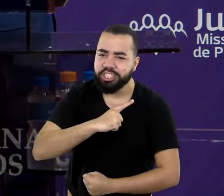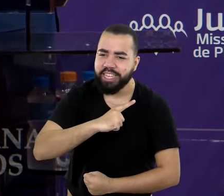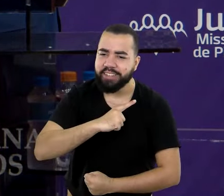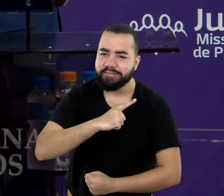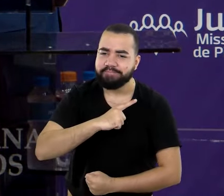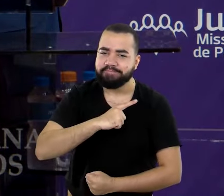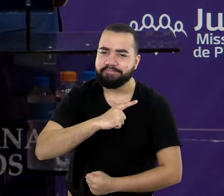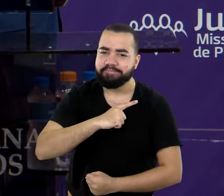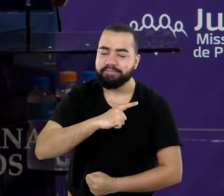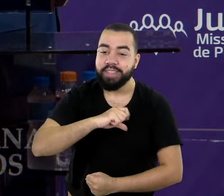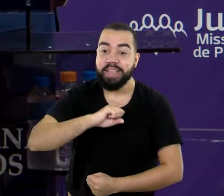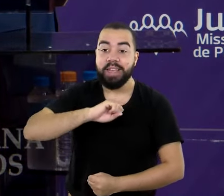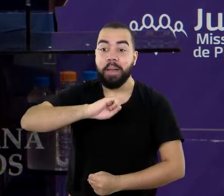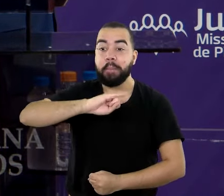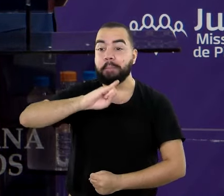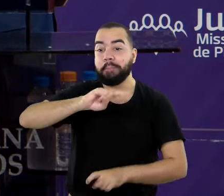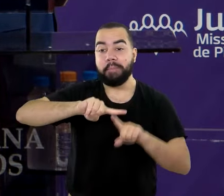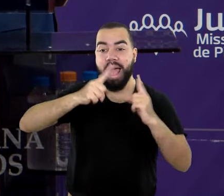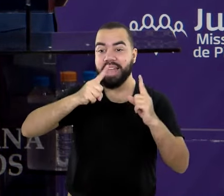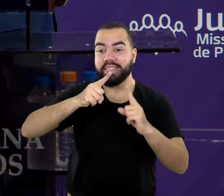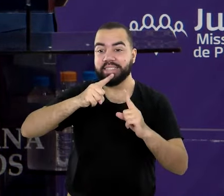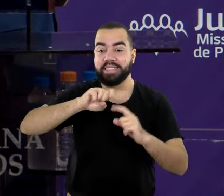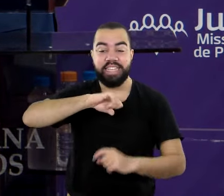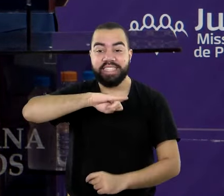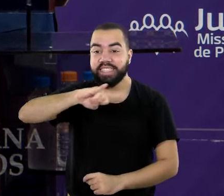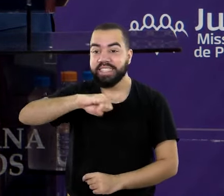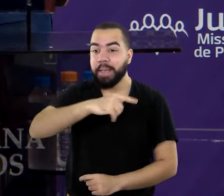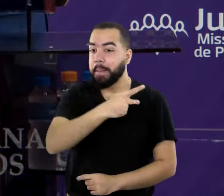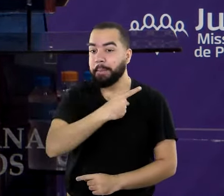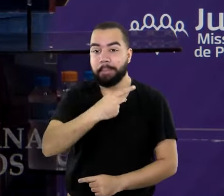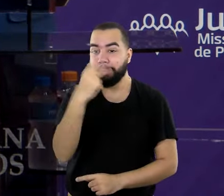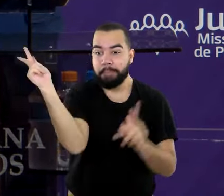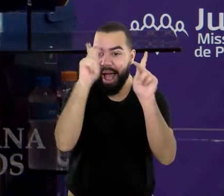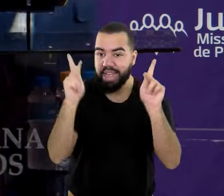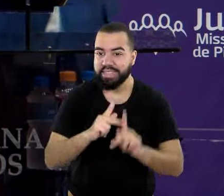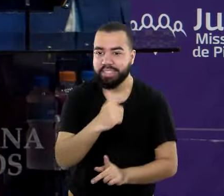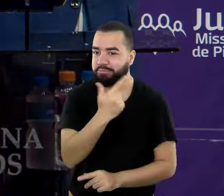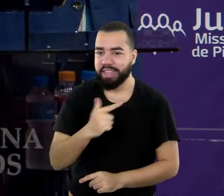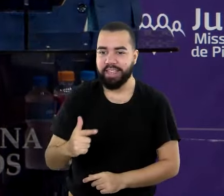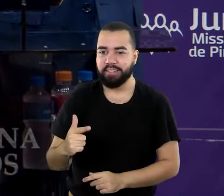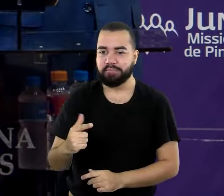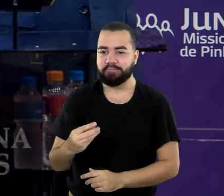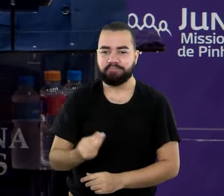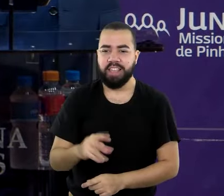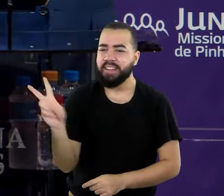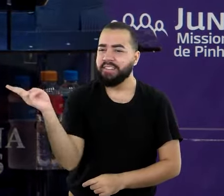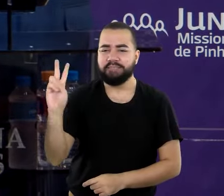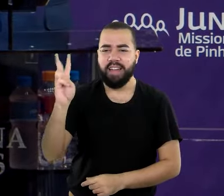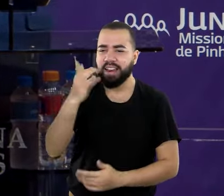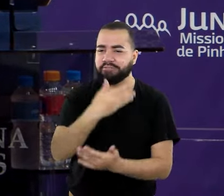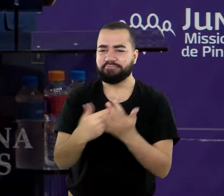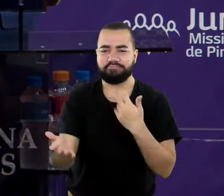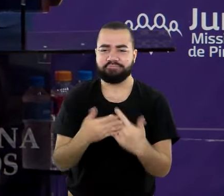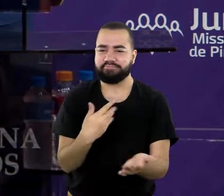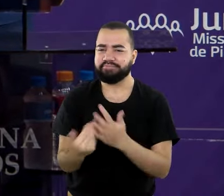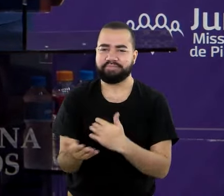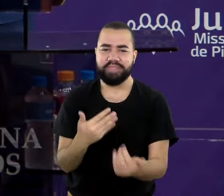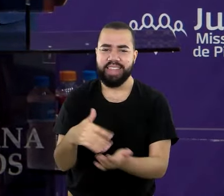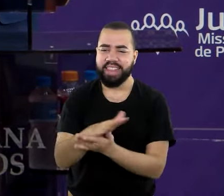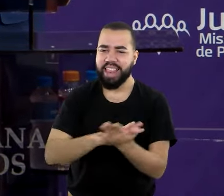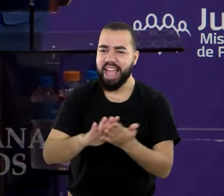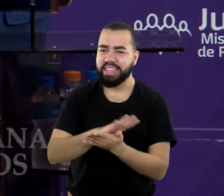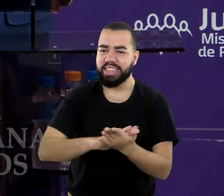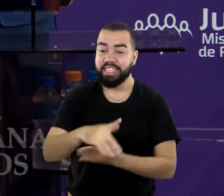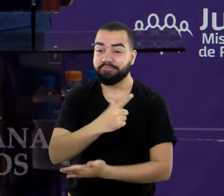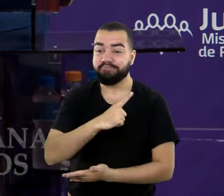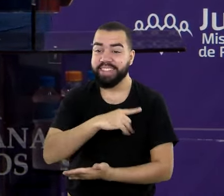autoridade, mas se ele não tiver paz de Deus, nada adiantou na vida dele. 하나님과의 평화를 누려야 될 줄로 믿습니다. Nós temos que usufruir a paz